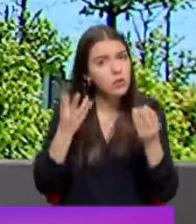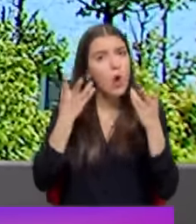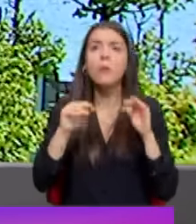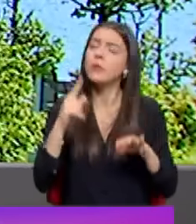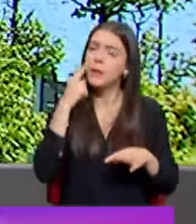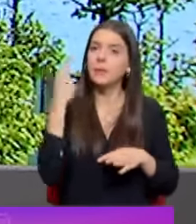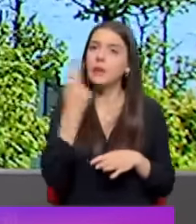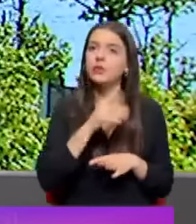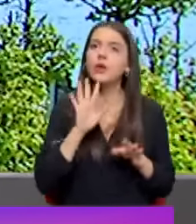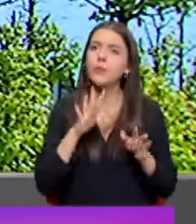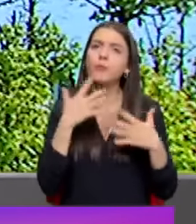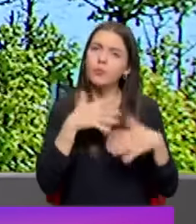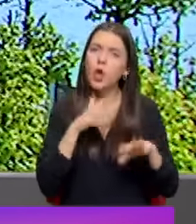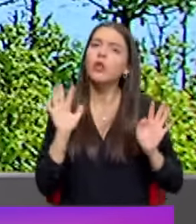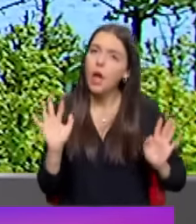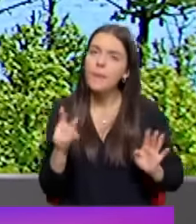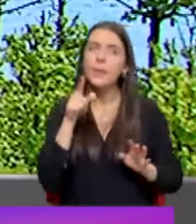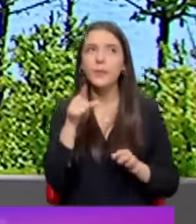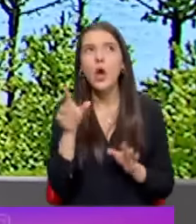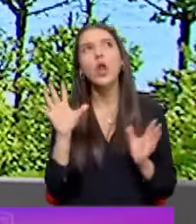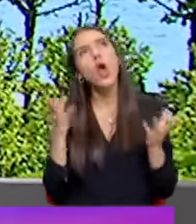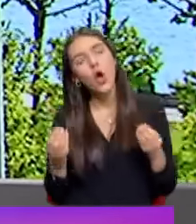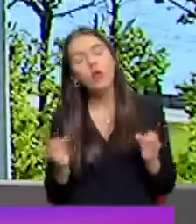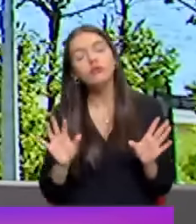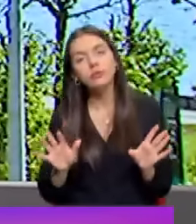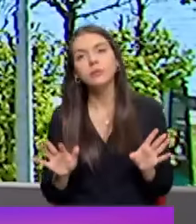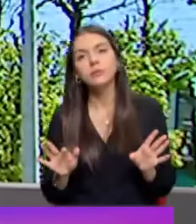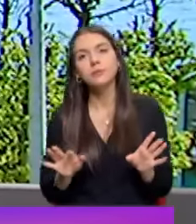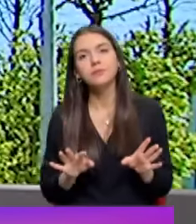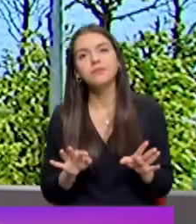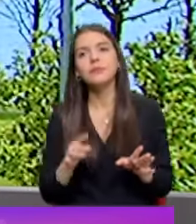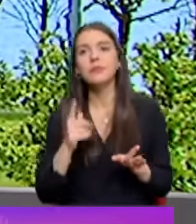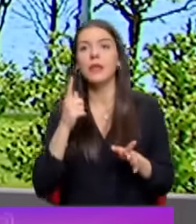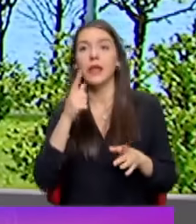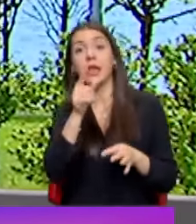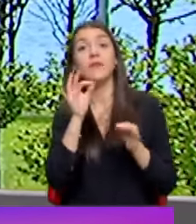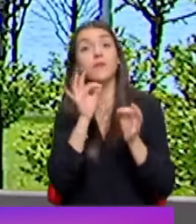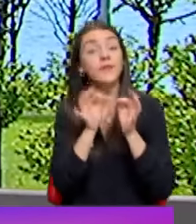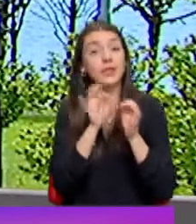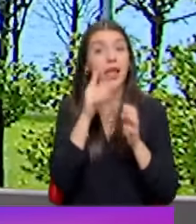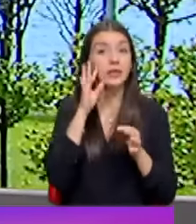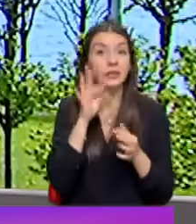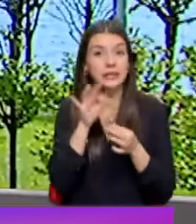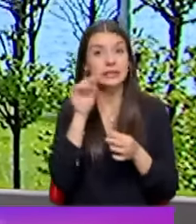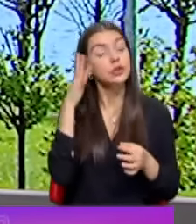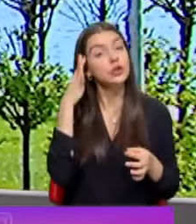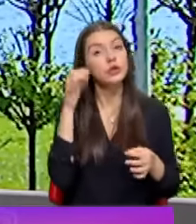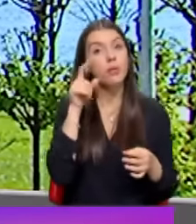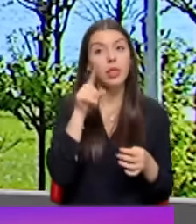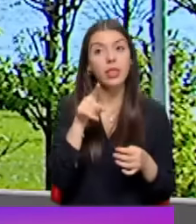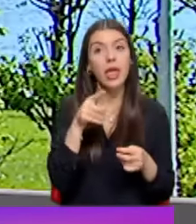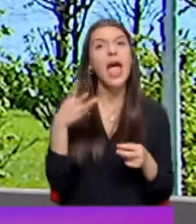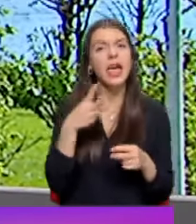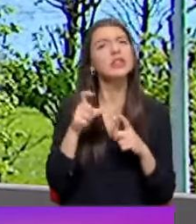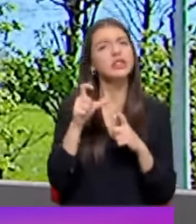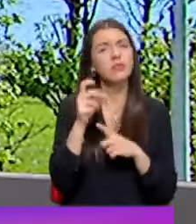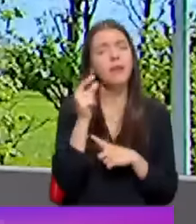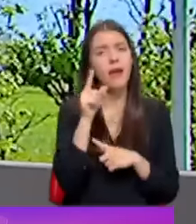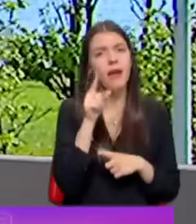bakacağız. Boykot ama şöyle oldu. Finansçı Iris Cibre bu anlamda